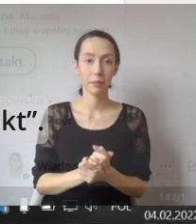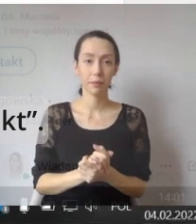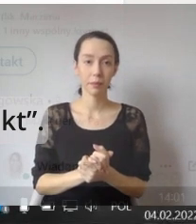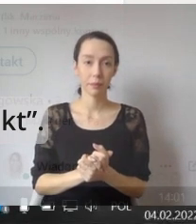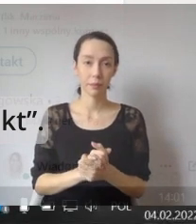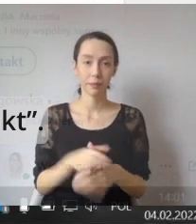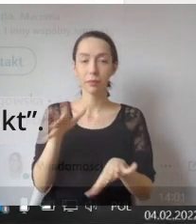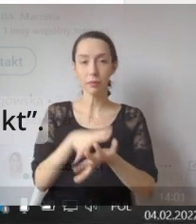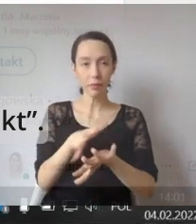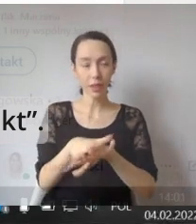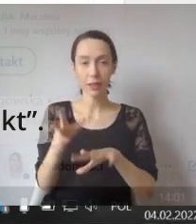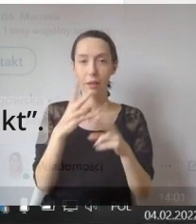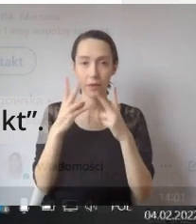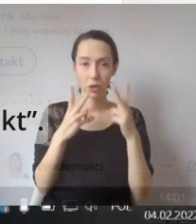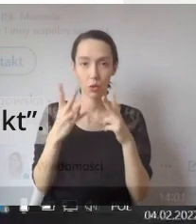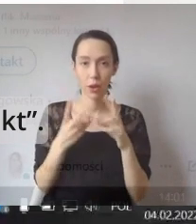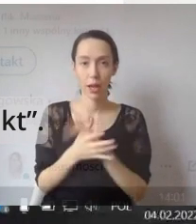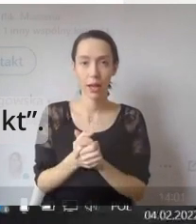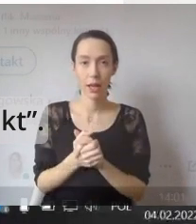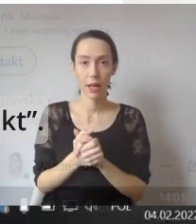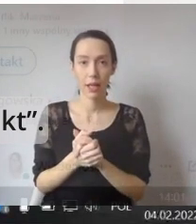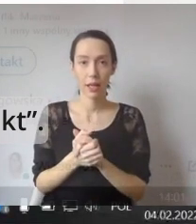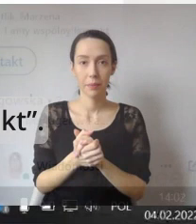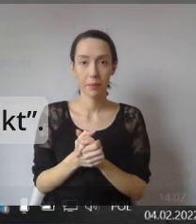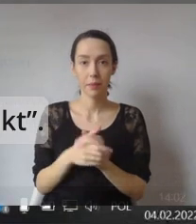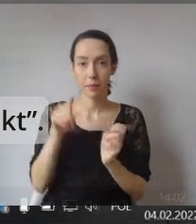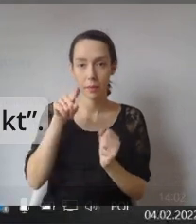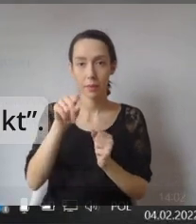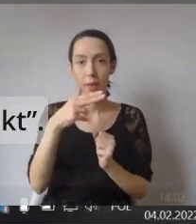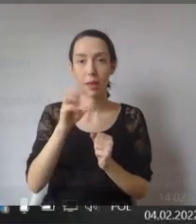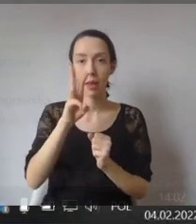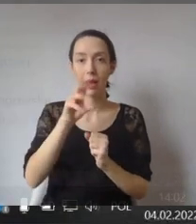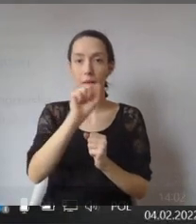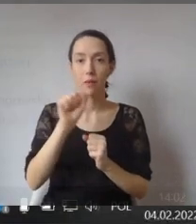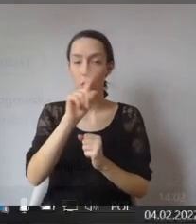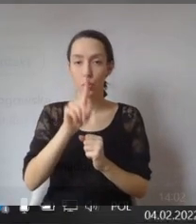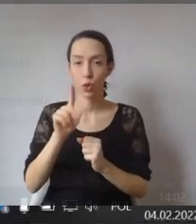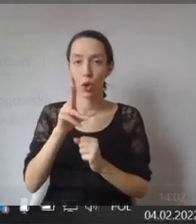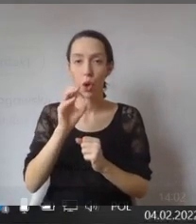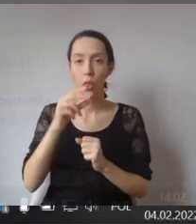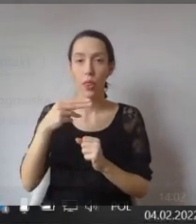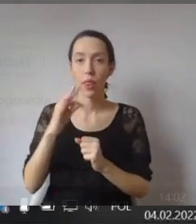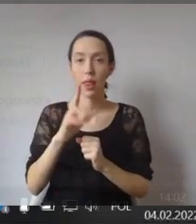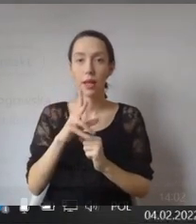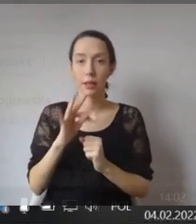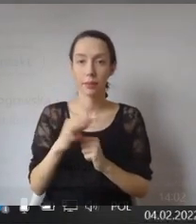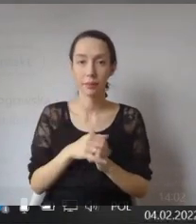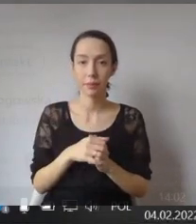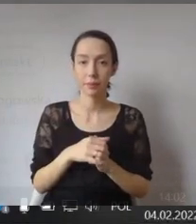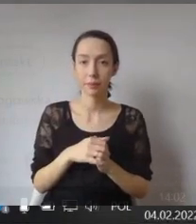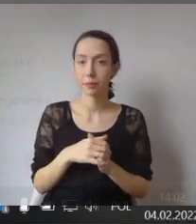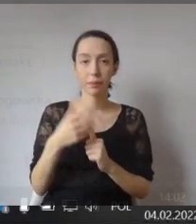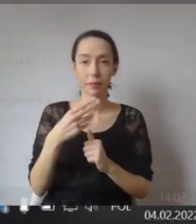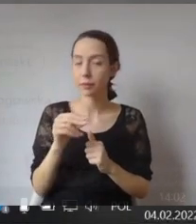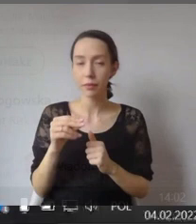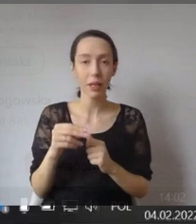system nam ją wyszuka i mamy opcję nawiąż kontakt. I teraz tak, nie wysyłamy, nie klikamy od